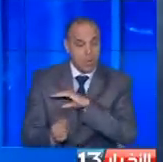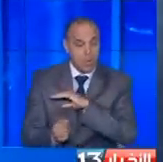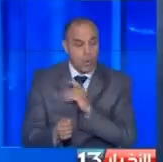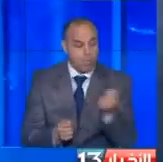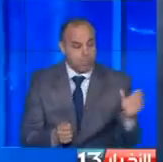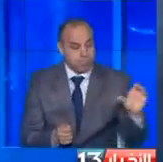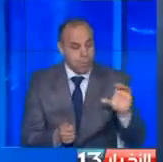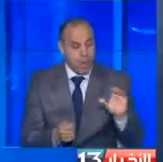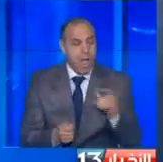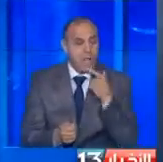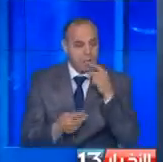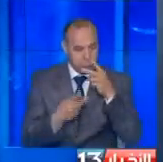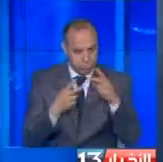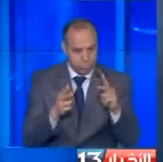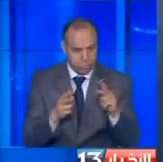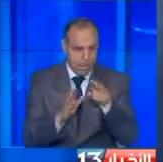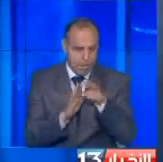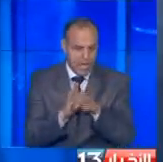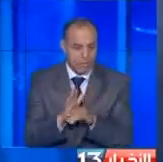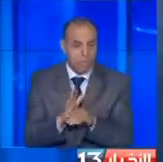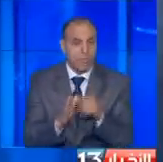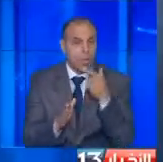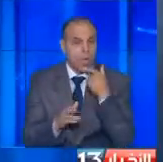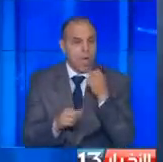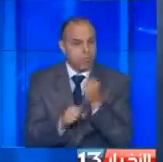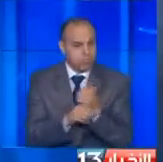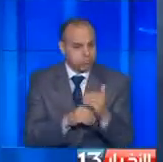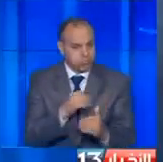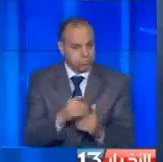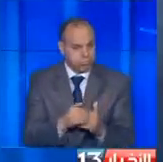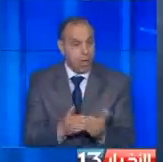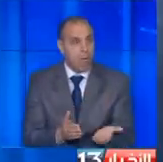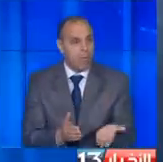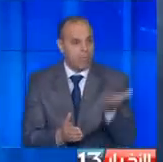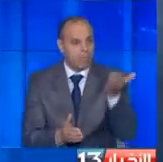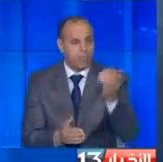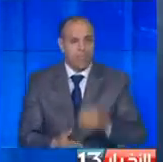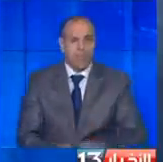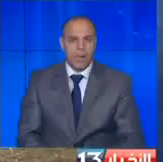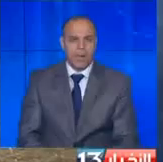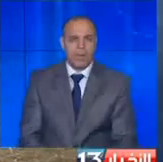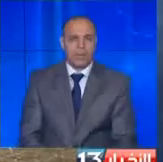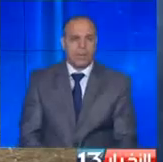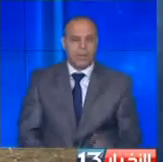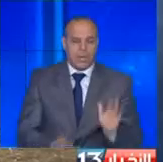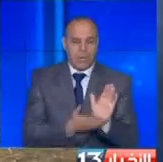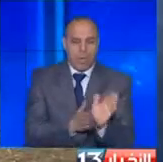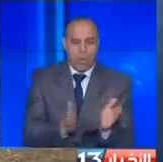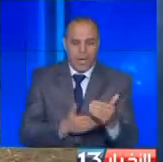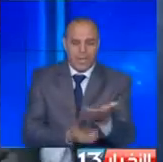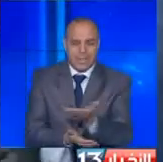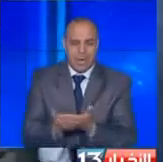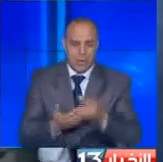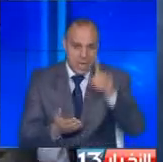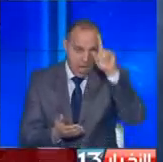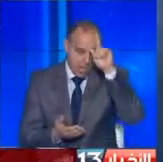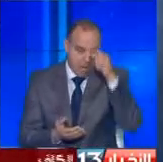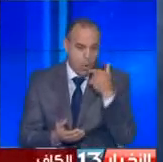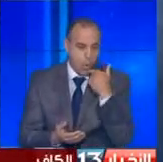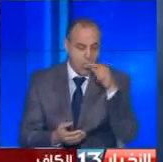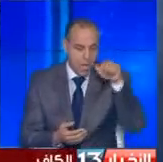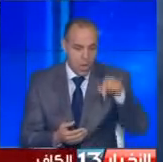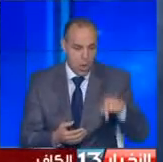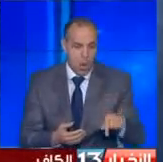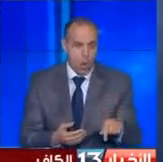وممولو والمشروع اتفقوا على جدواه ومردوديته العالية. قاع قدمت وكالة التعاون الألماني خلال هذا